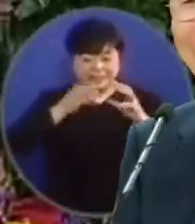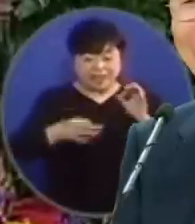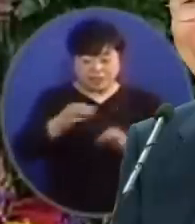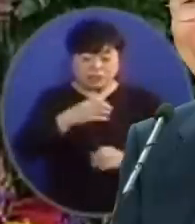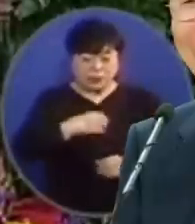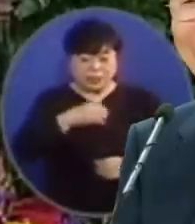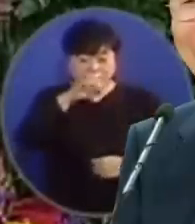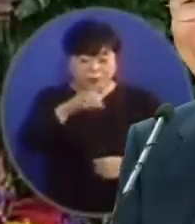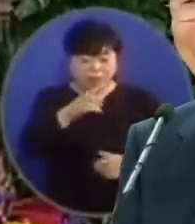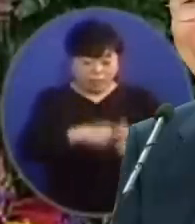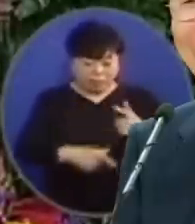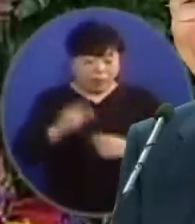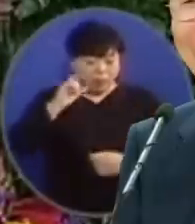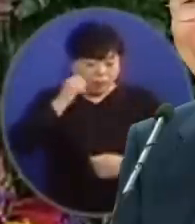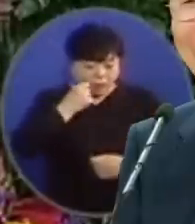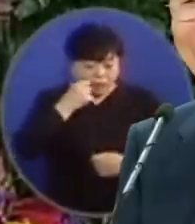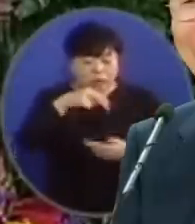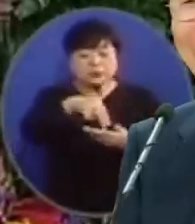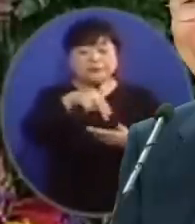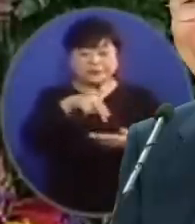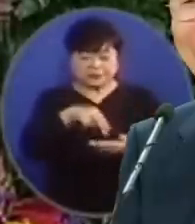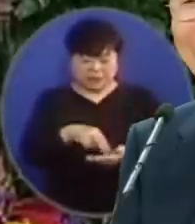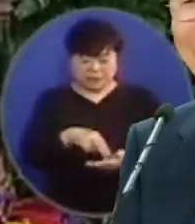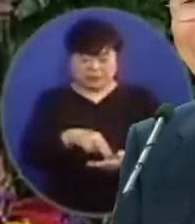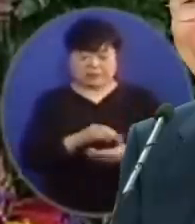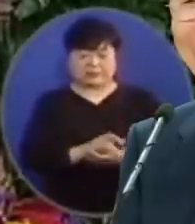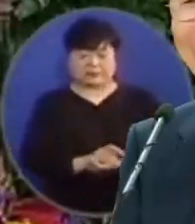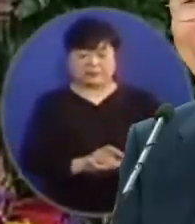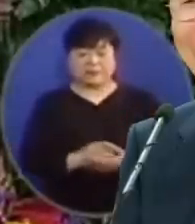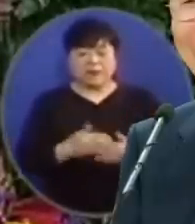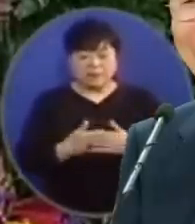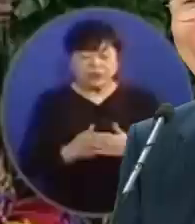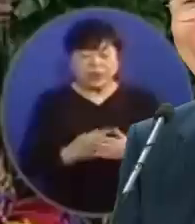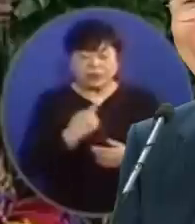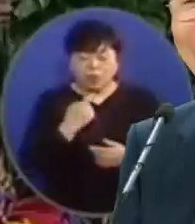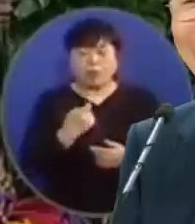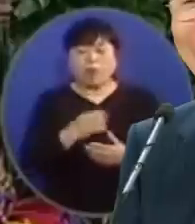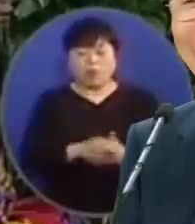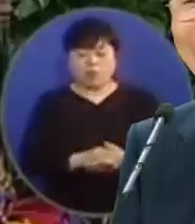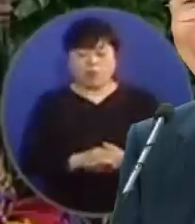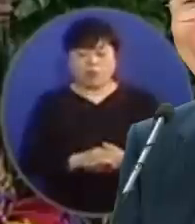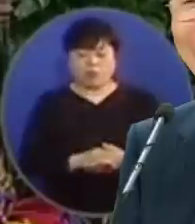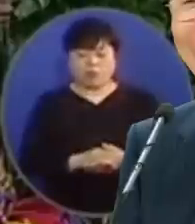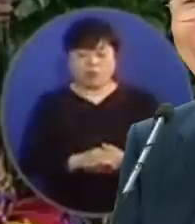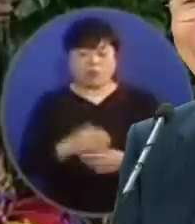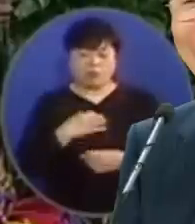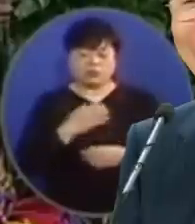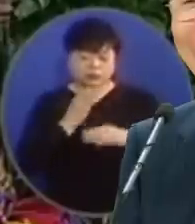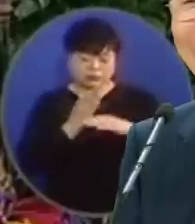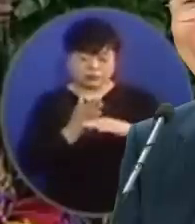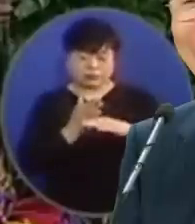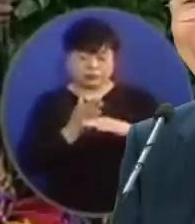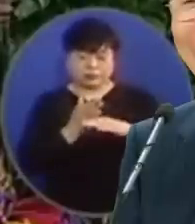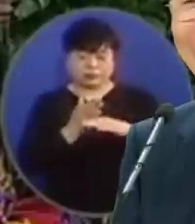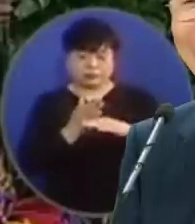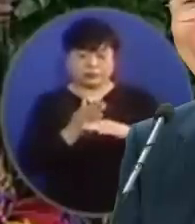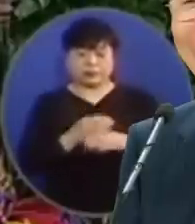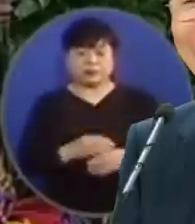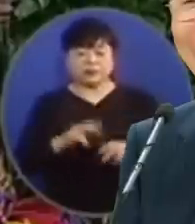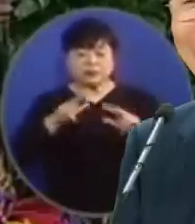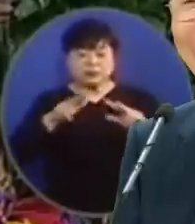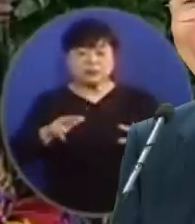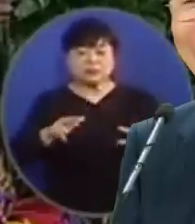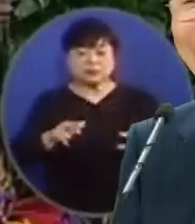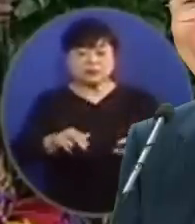위기 앞에서 더욱 어려운 생활의 현실로 불안과 공포에 두려워하고 있습니다. 더욱이 올해는 총선과